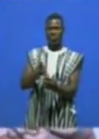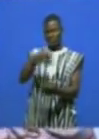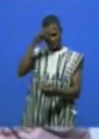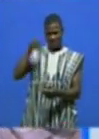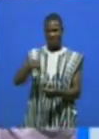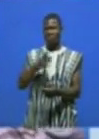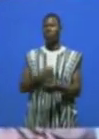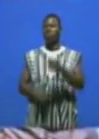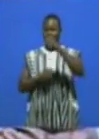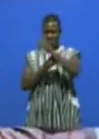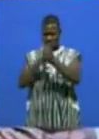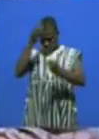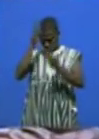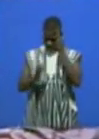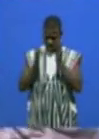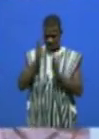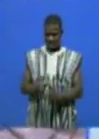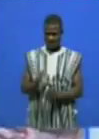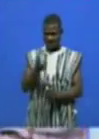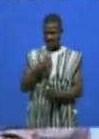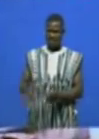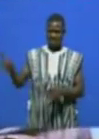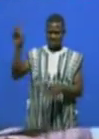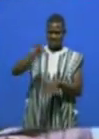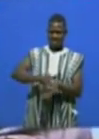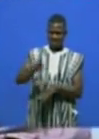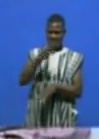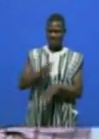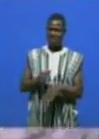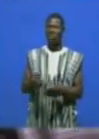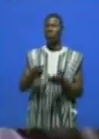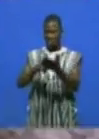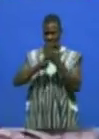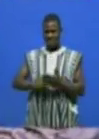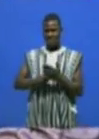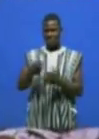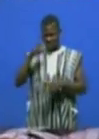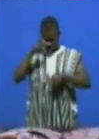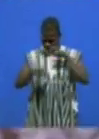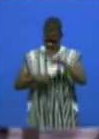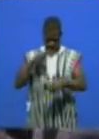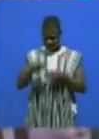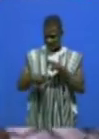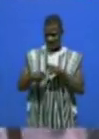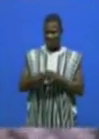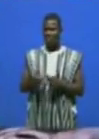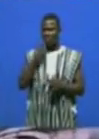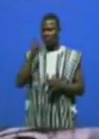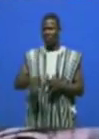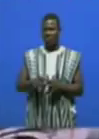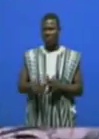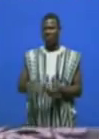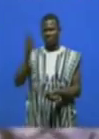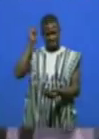avec l'épousé de récusation et à examiner alors pour examiner ces accusations il faut justement suspendre